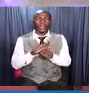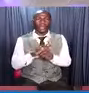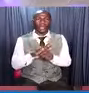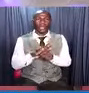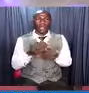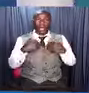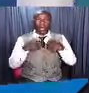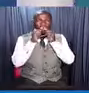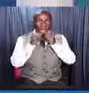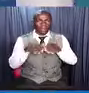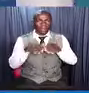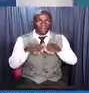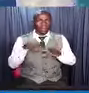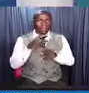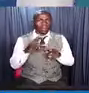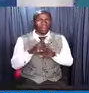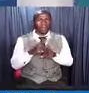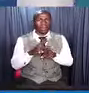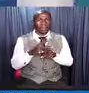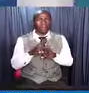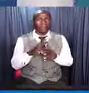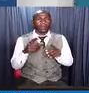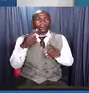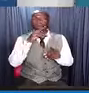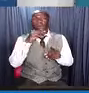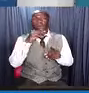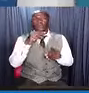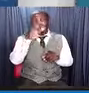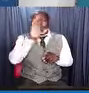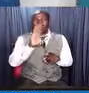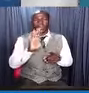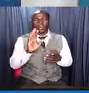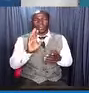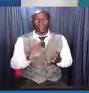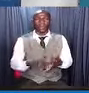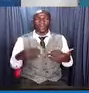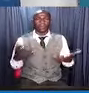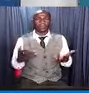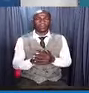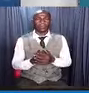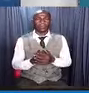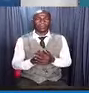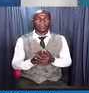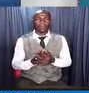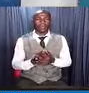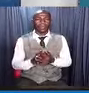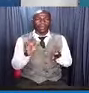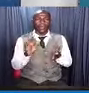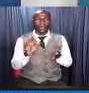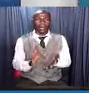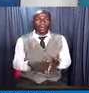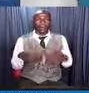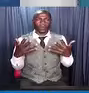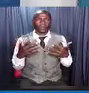heri. To have good on earth. Hilo ni la baba Mungu hilo. That's of the father Lord. Hallelujah. Hallelujah.